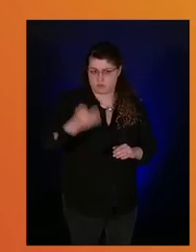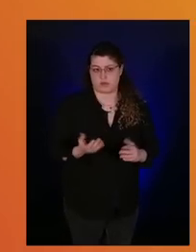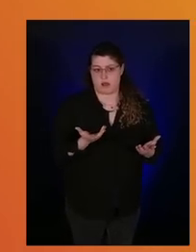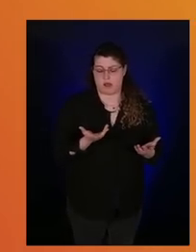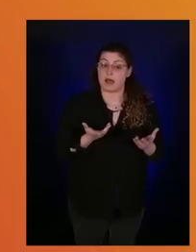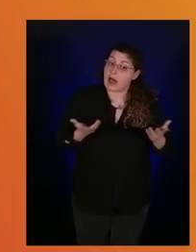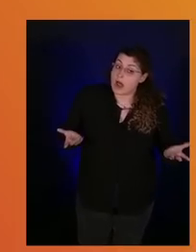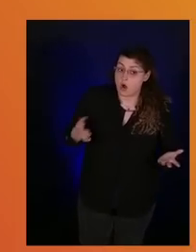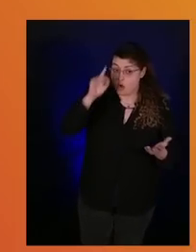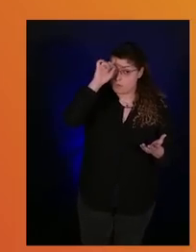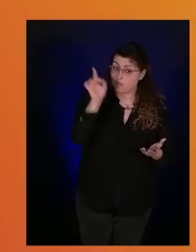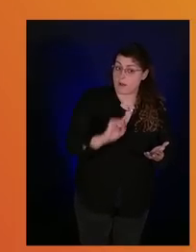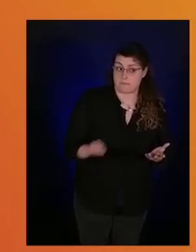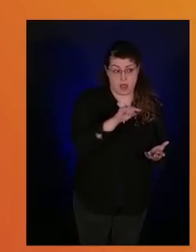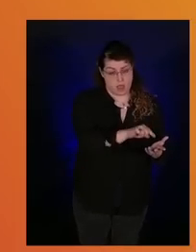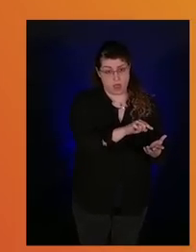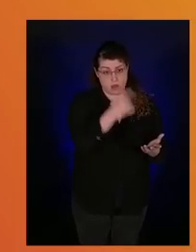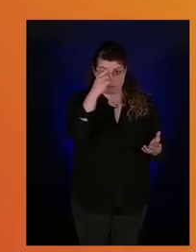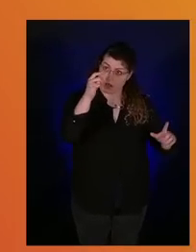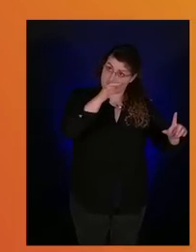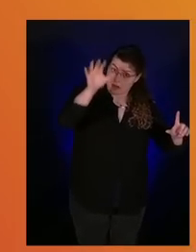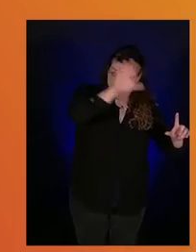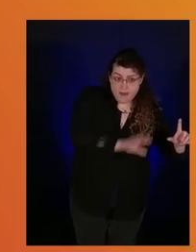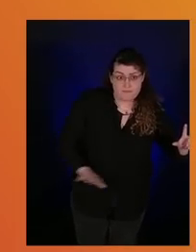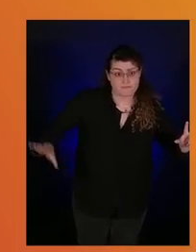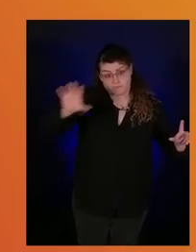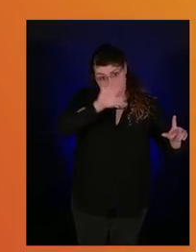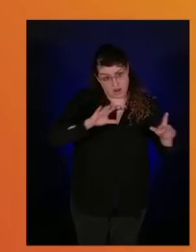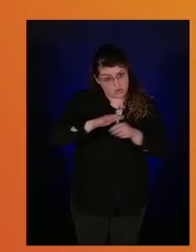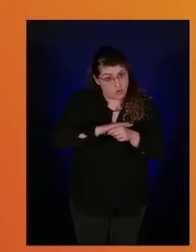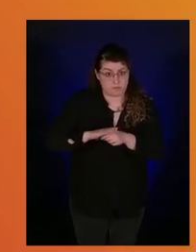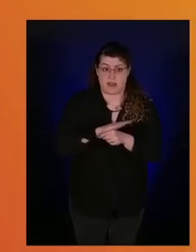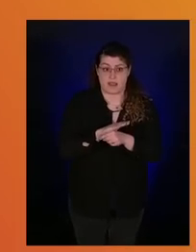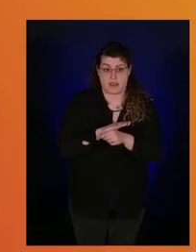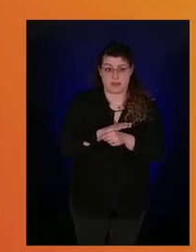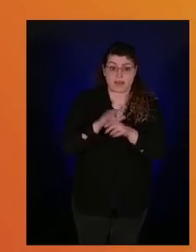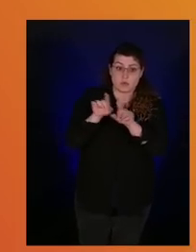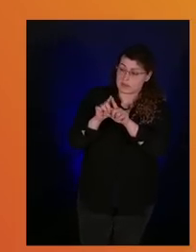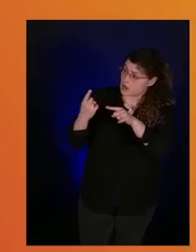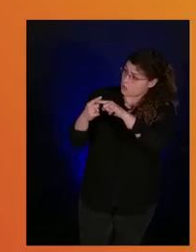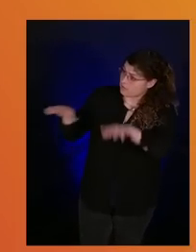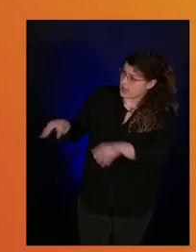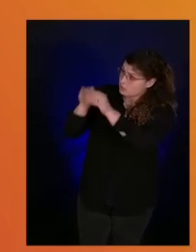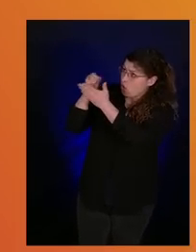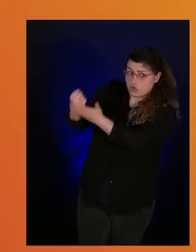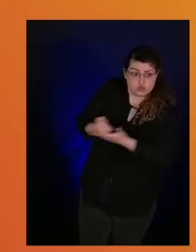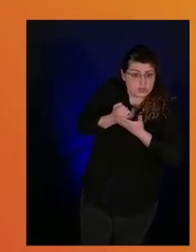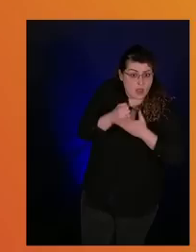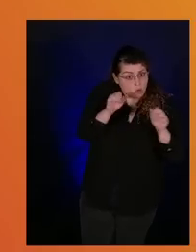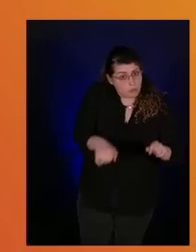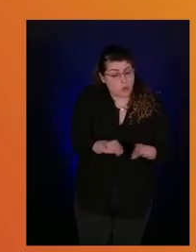pas décider d'ouvrir ce chantier dans un plan de travail national avec une impulsion soutenue par la Confédération?